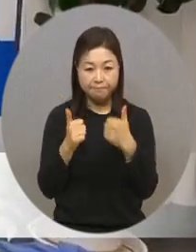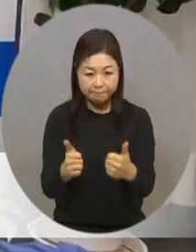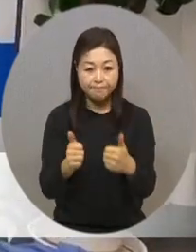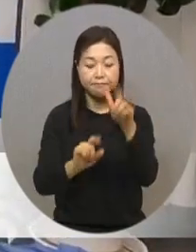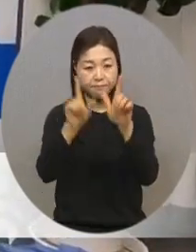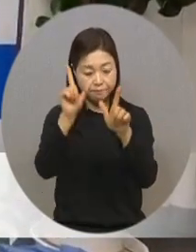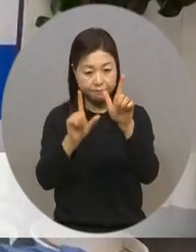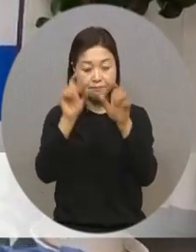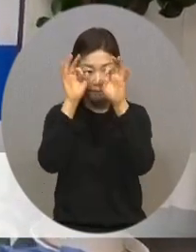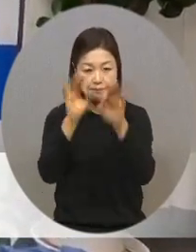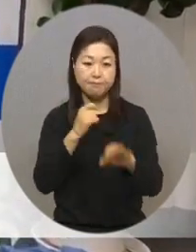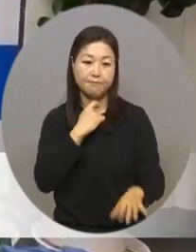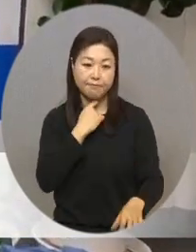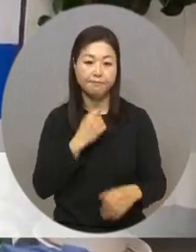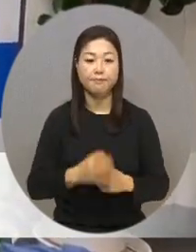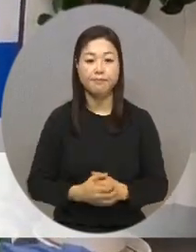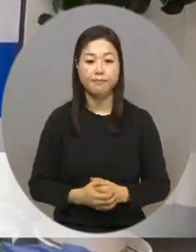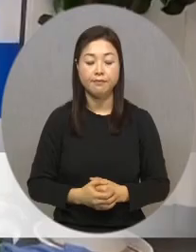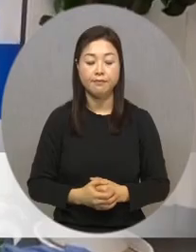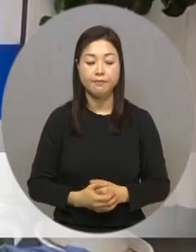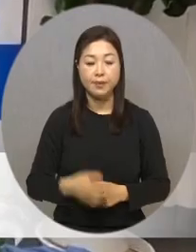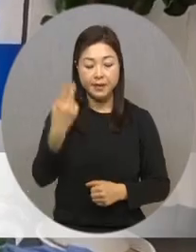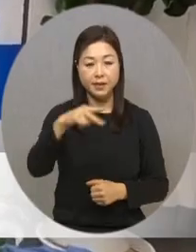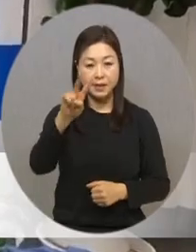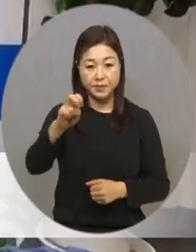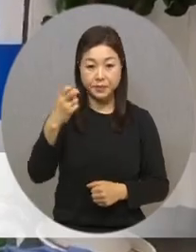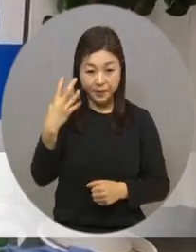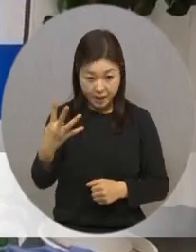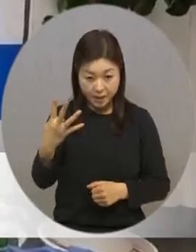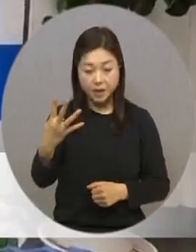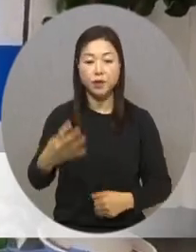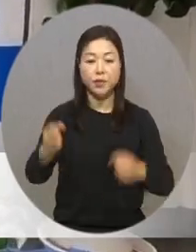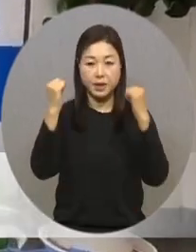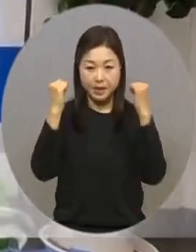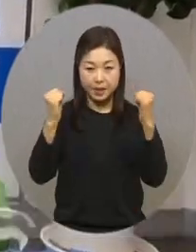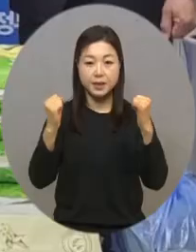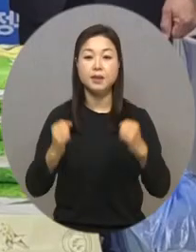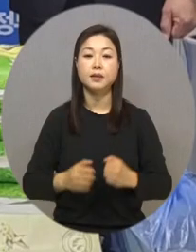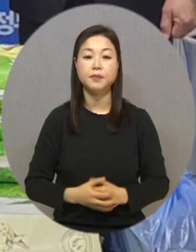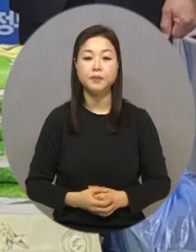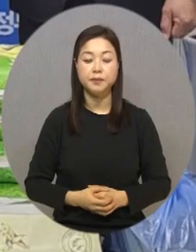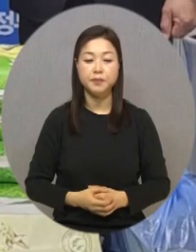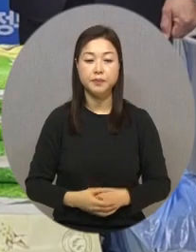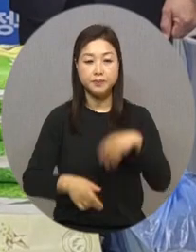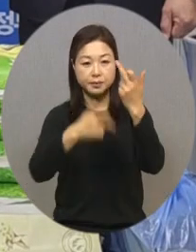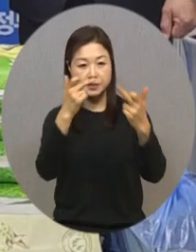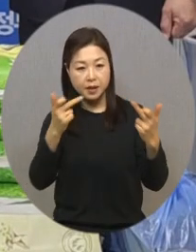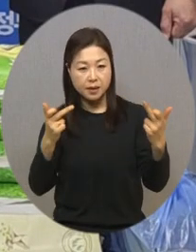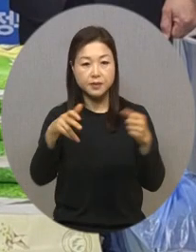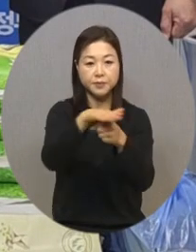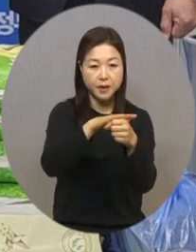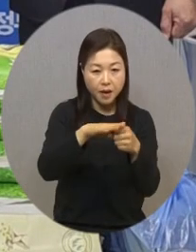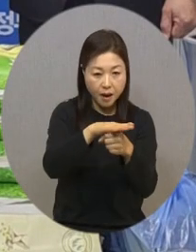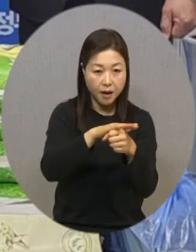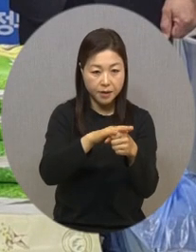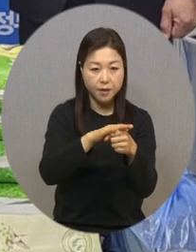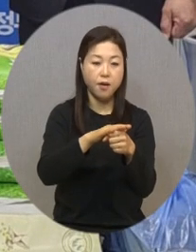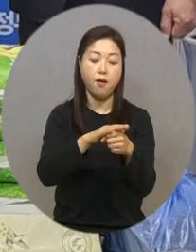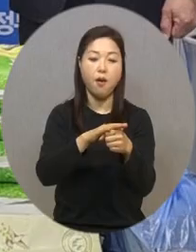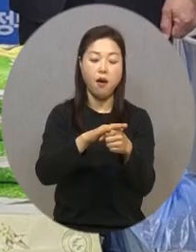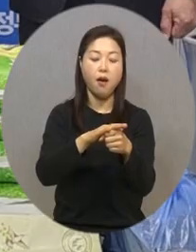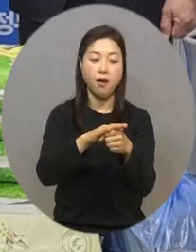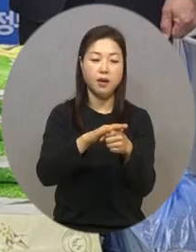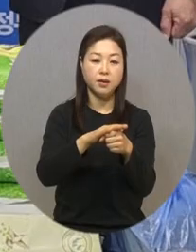하는 모습을 봤으면 좋겠습니다. 2024년도 화이팅! 자연을 아끼며 모은 작은